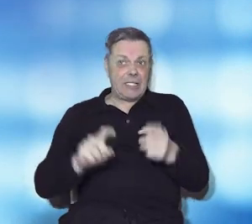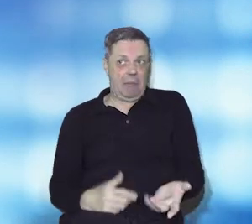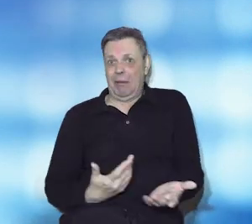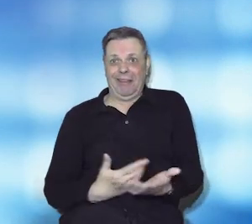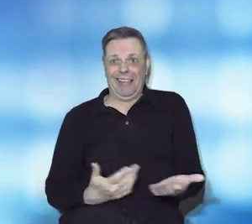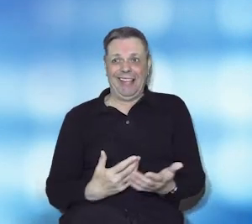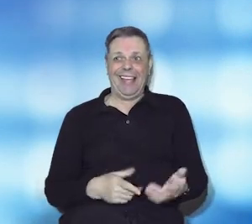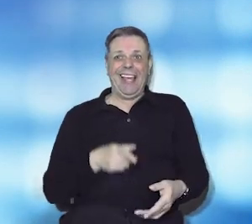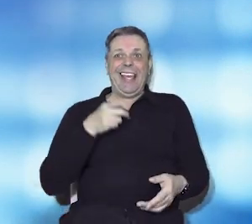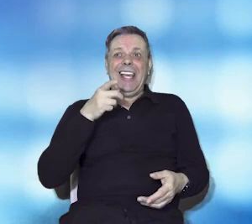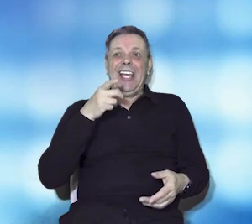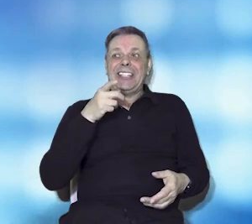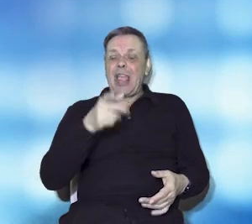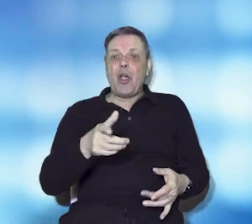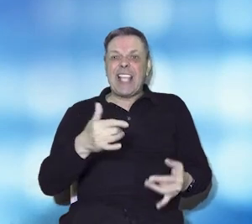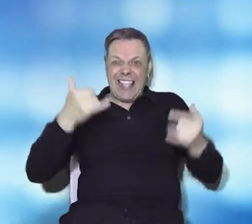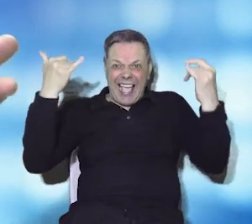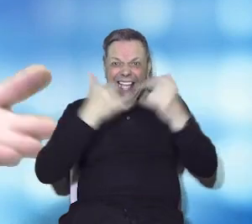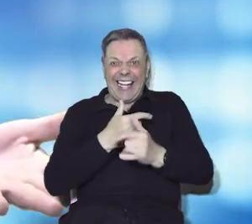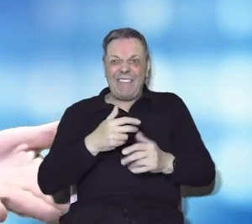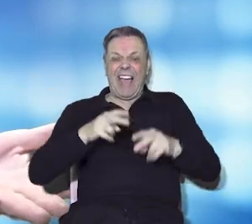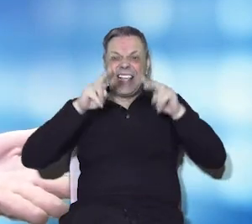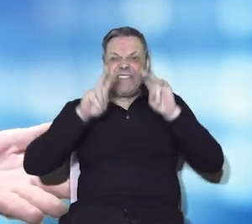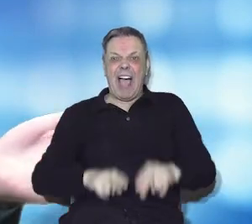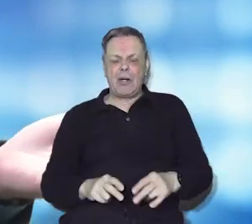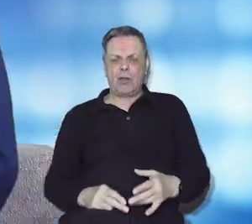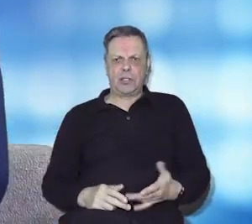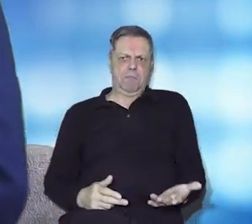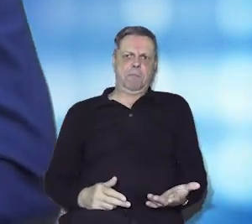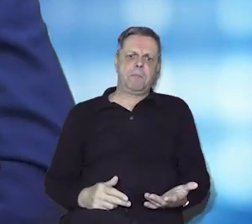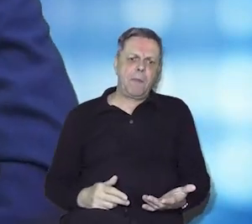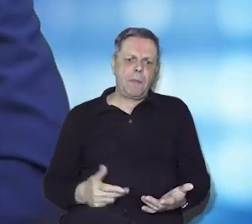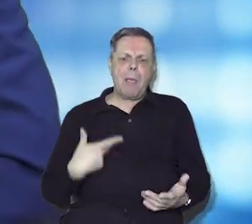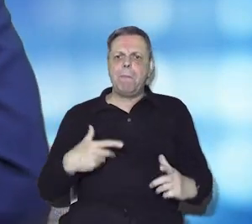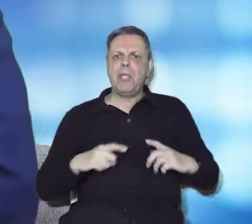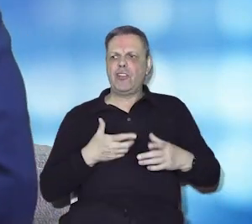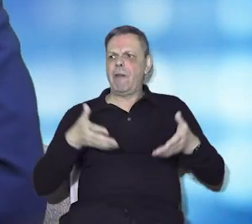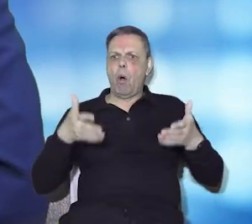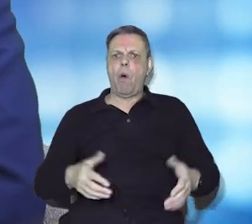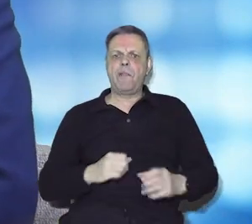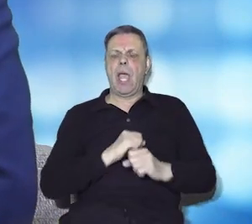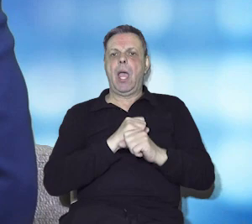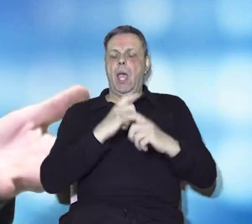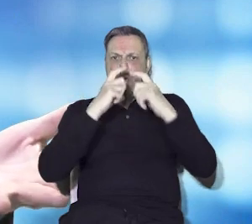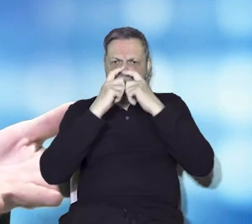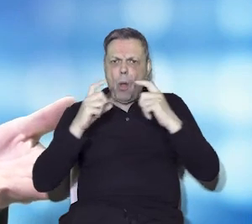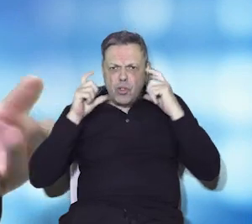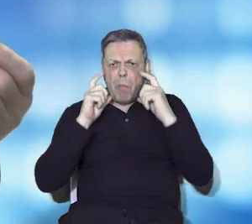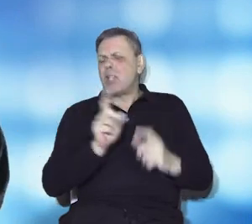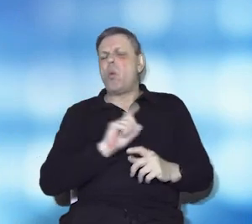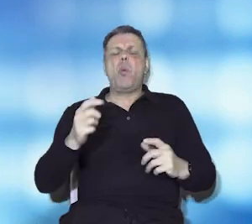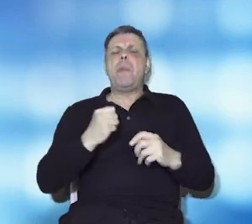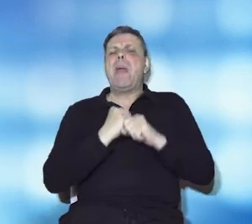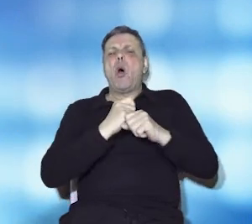li to sad iskrivljena stvarnost? Mi živimo ovdje. Živimo. Nosimo masku, ne nosimo masku. Što ću